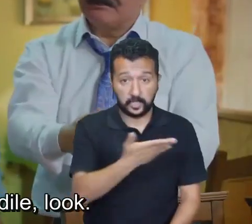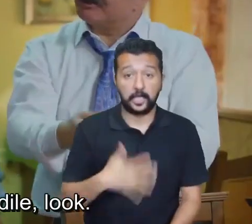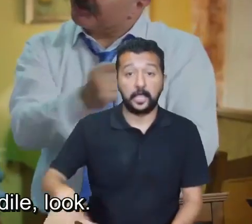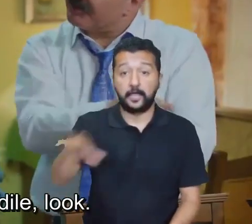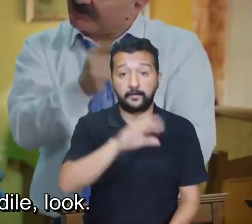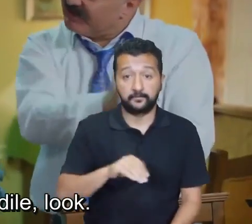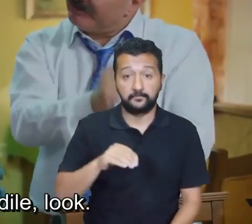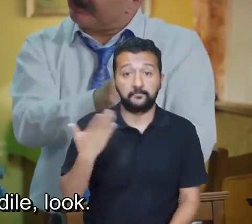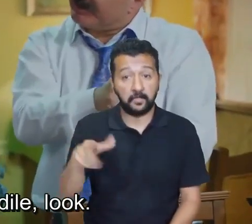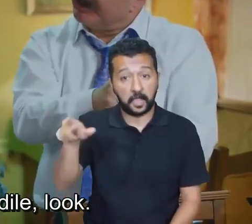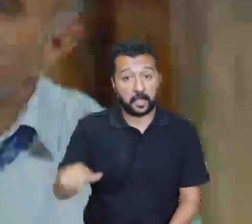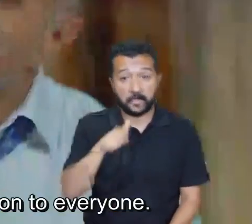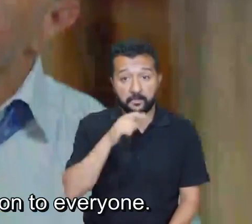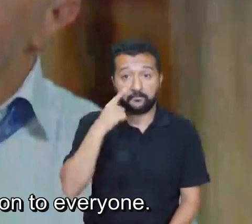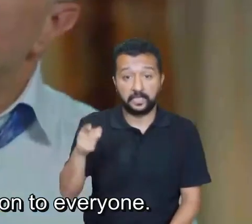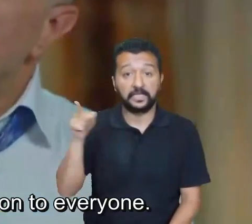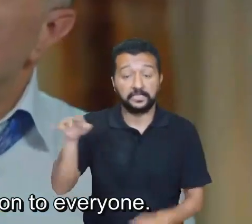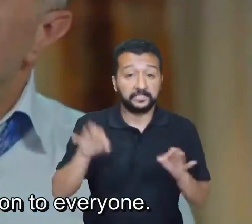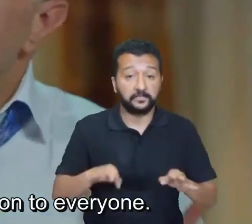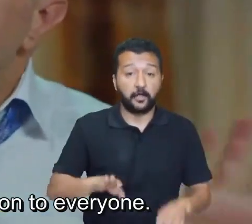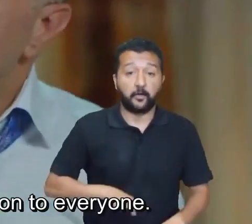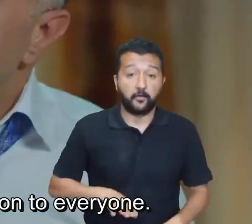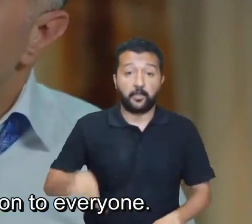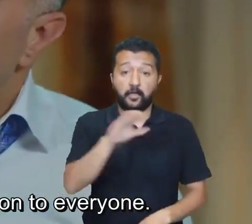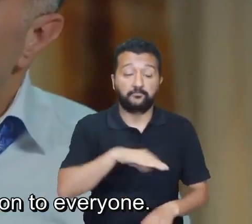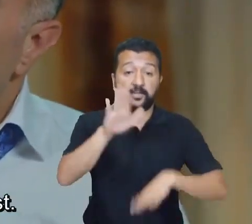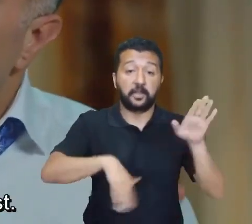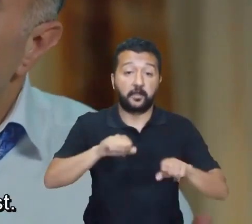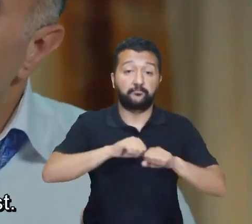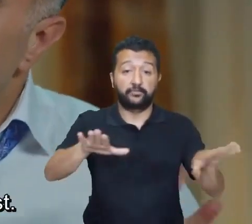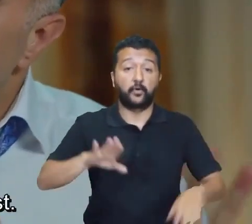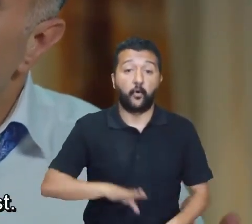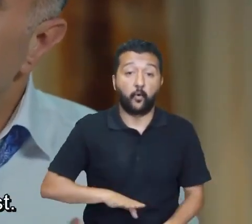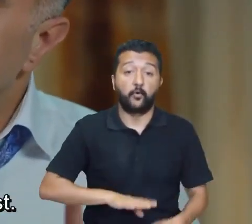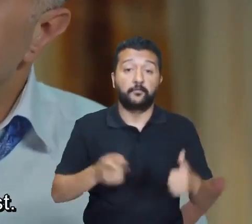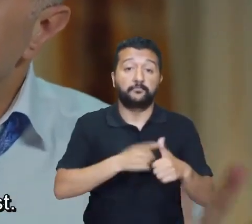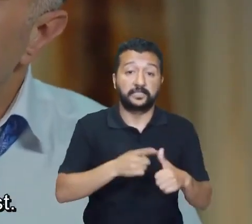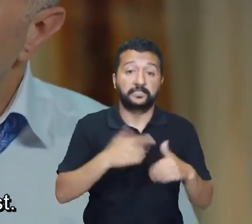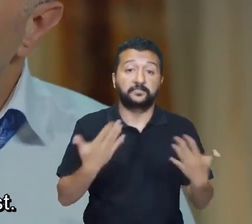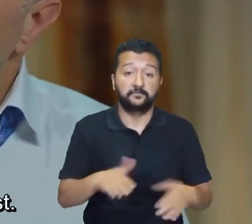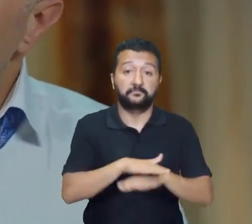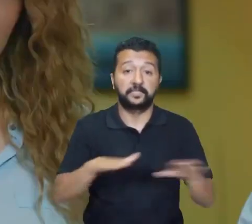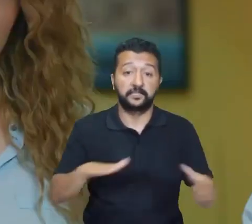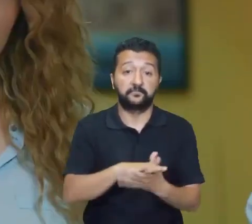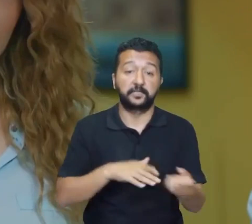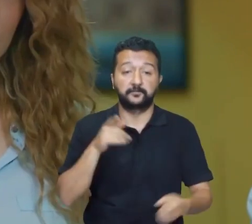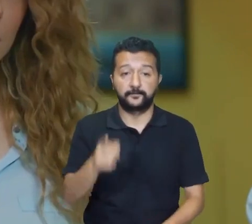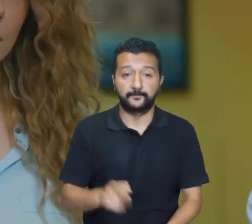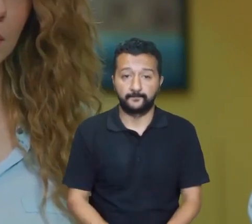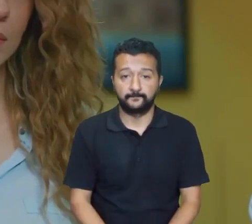Bak, bacaksız Adile'ye bak, bak. Şimdiden oğlunu herkese afişe etmiş yani. Oğul birinci, bitirdi.